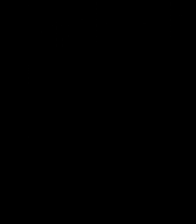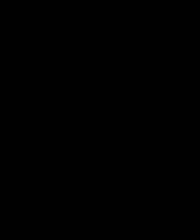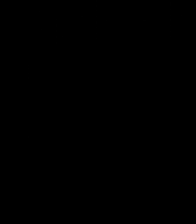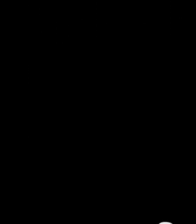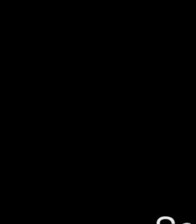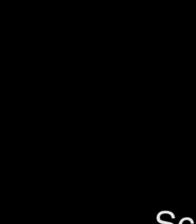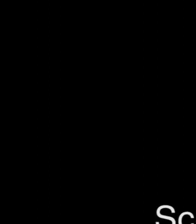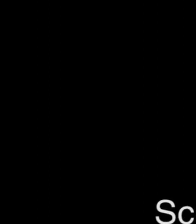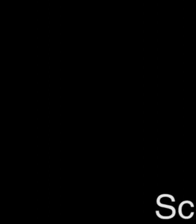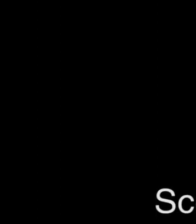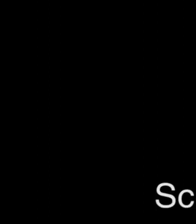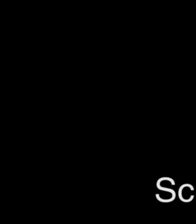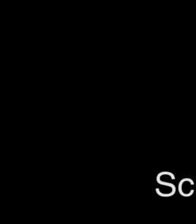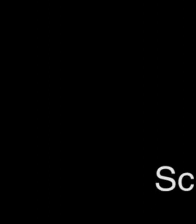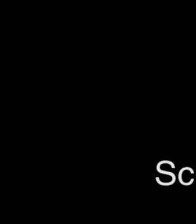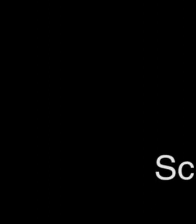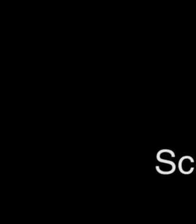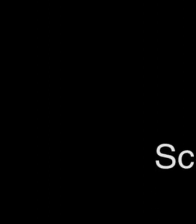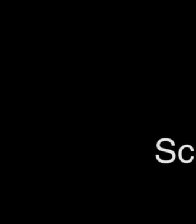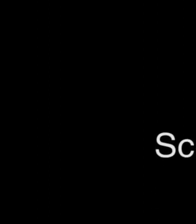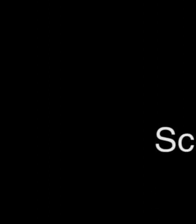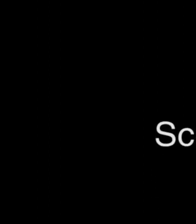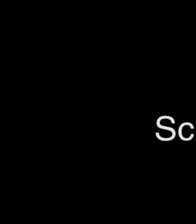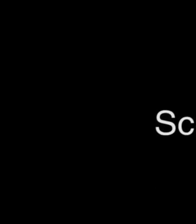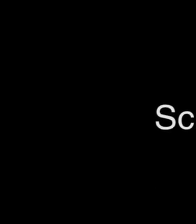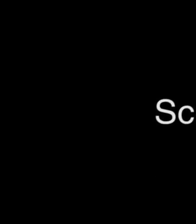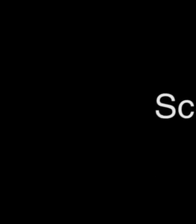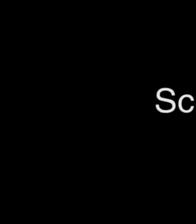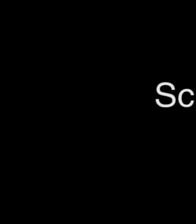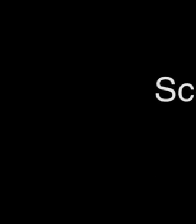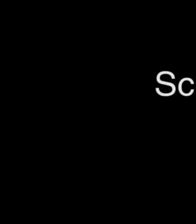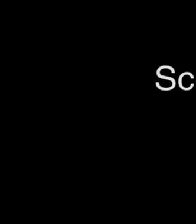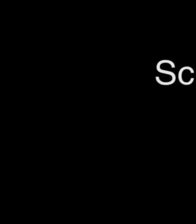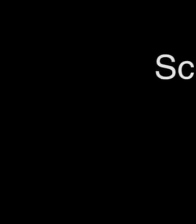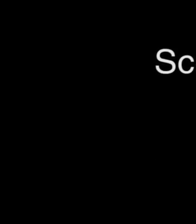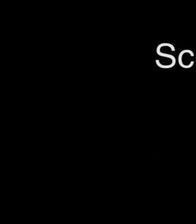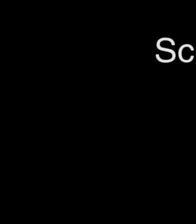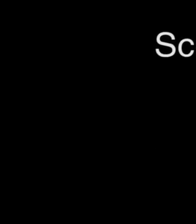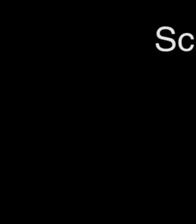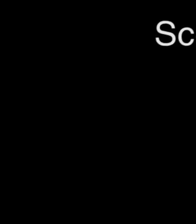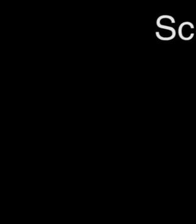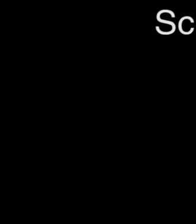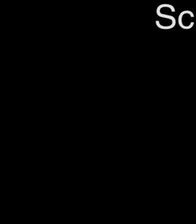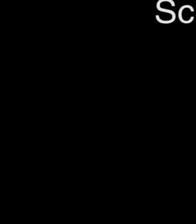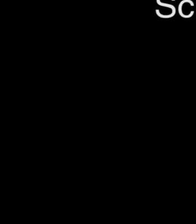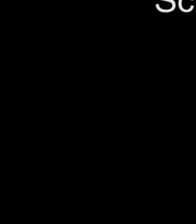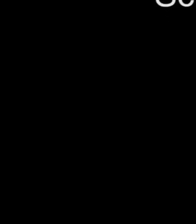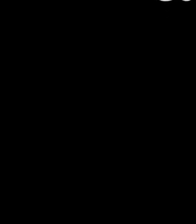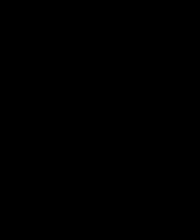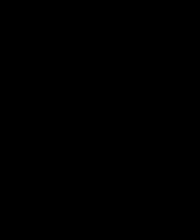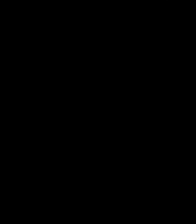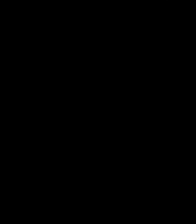tožnost, hrepenenje, prah pozaj.